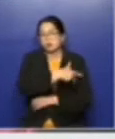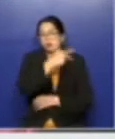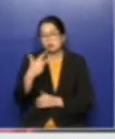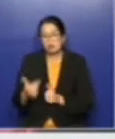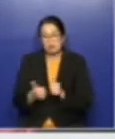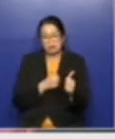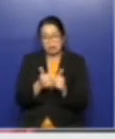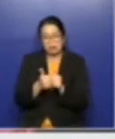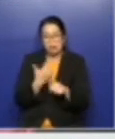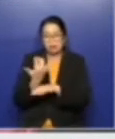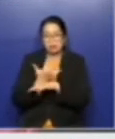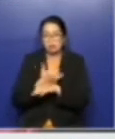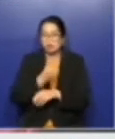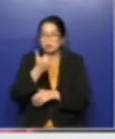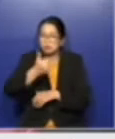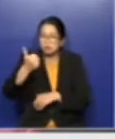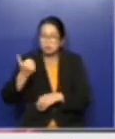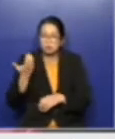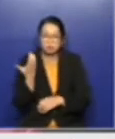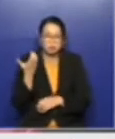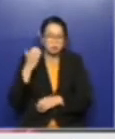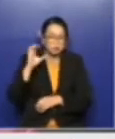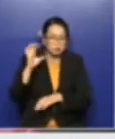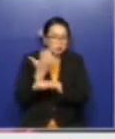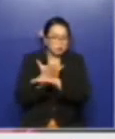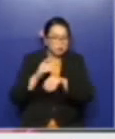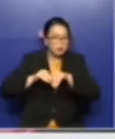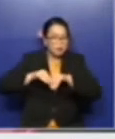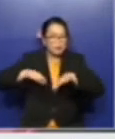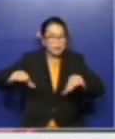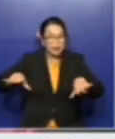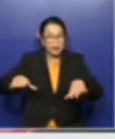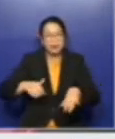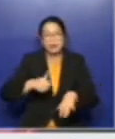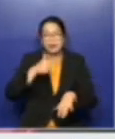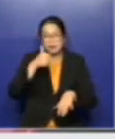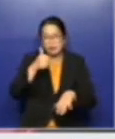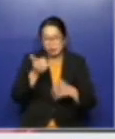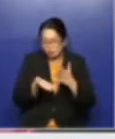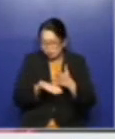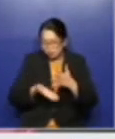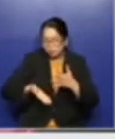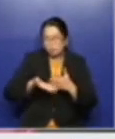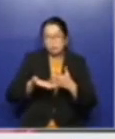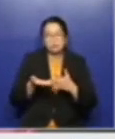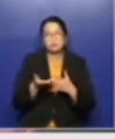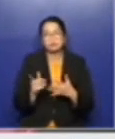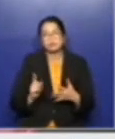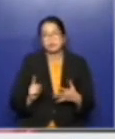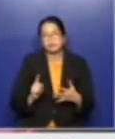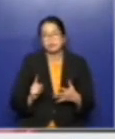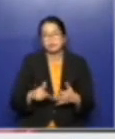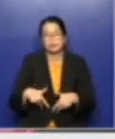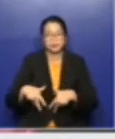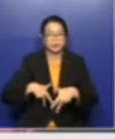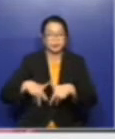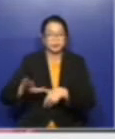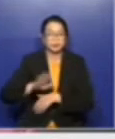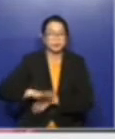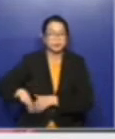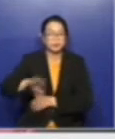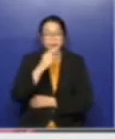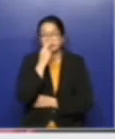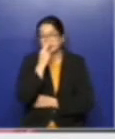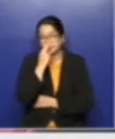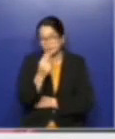งการในการสร้างสรรค์หน้าจอคุณภาพได้ดีระดับใดพี่น้องประชาชนคนไทยทั้งประเท